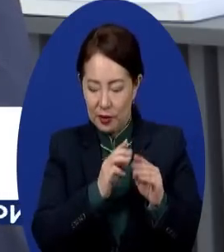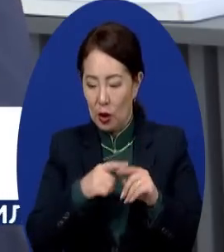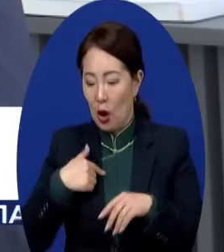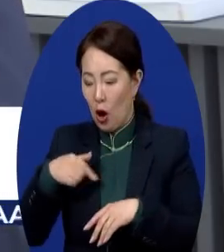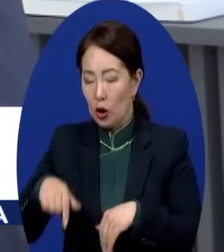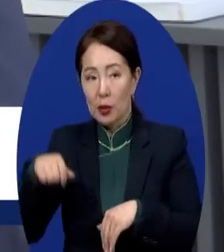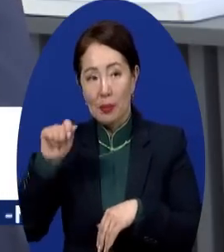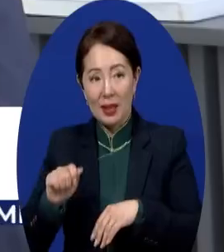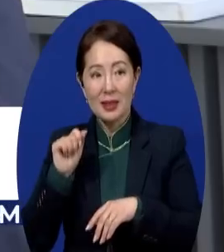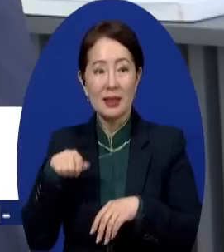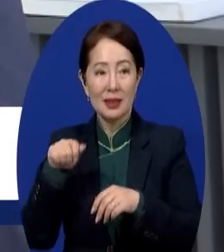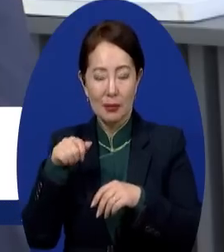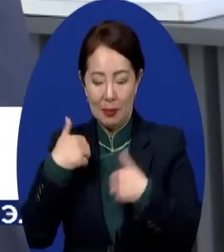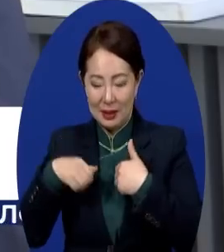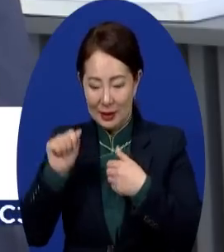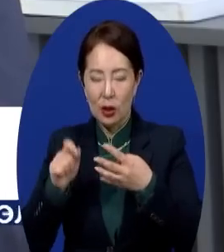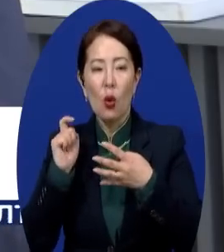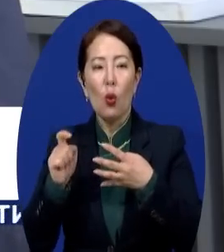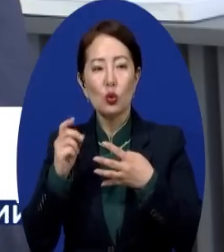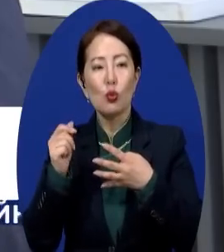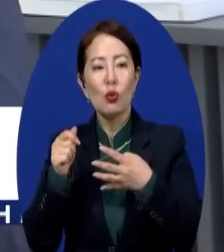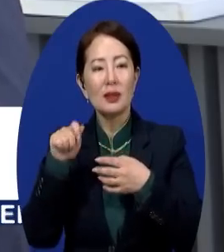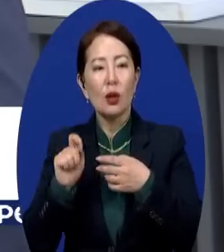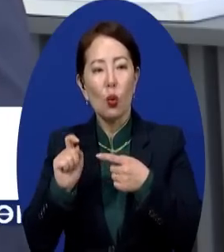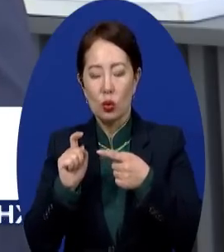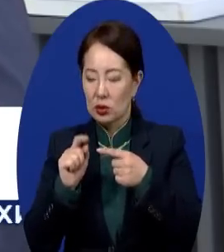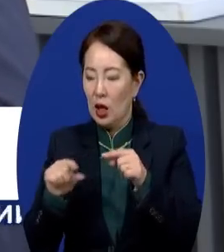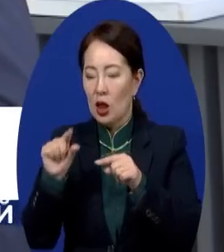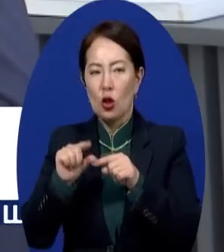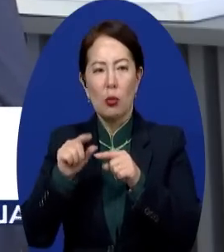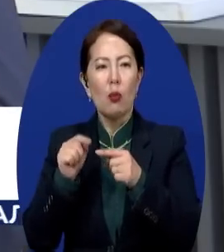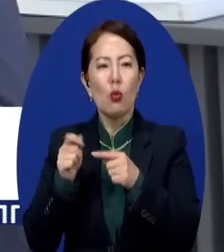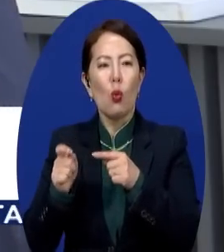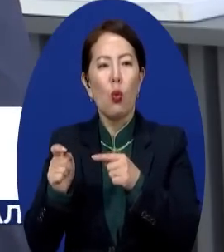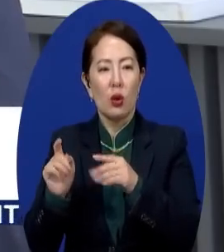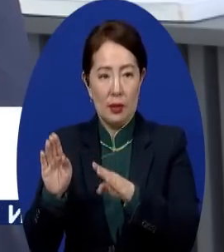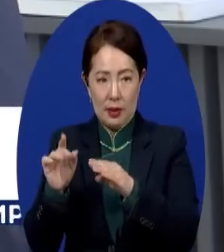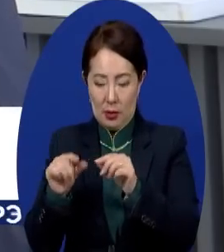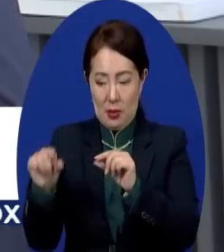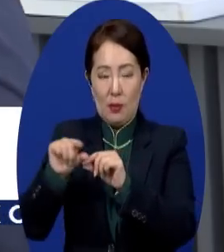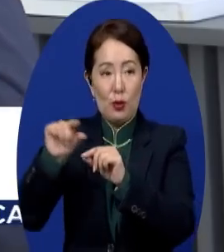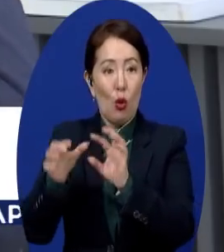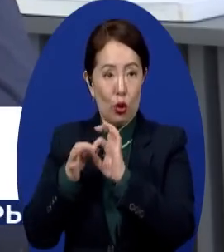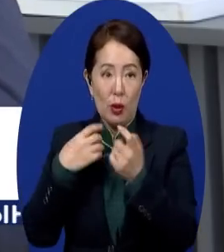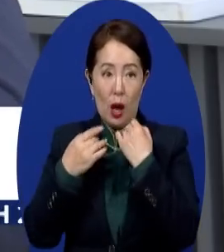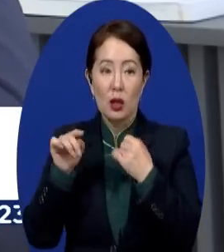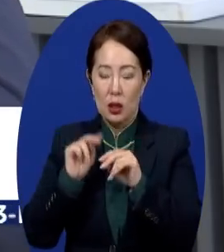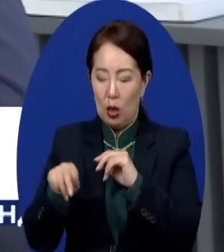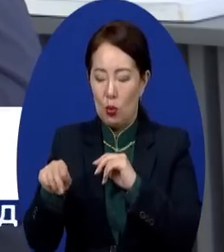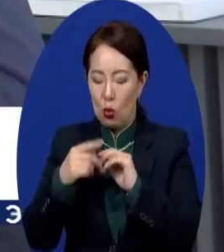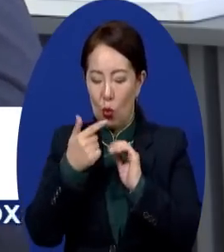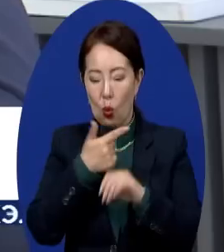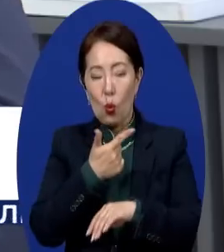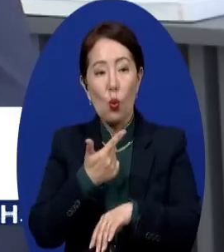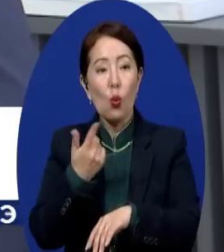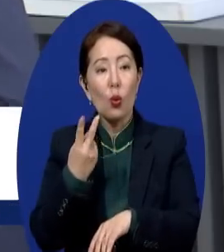болон бусад тогтмол авж байгаа нэмэгдлүүд дээр бол энэ огт нөлөө байхгүй авдаг зарчмаар авдаал явна. Энэ одоо гүйцэтгэлийн үнэлгээний